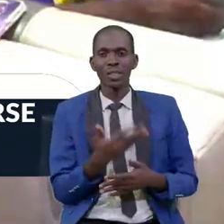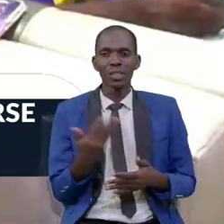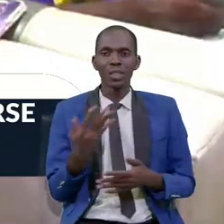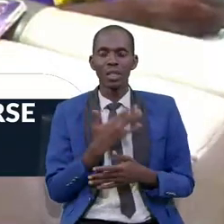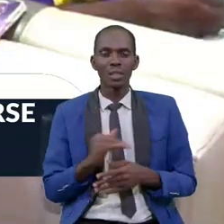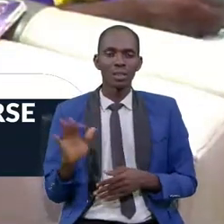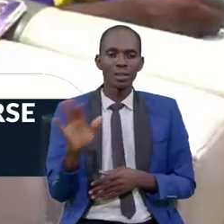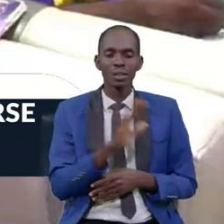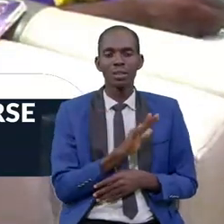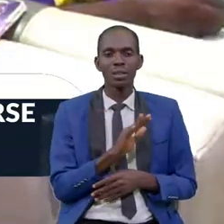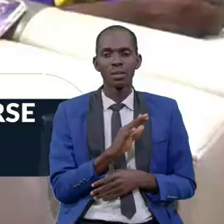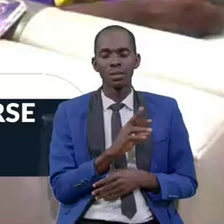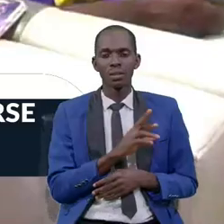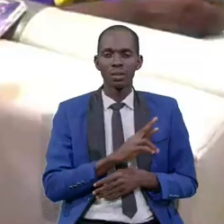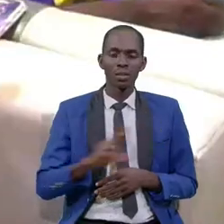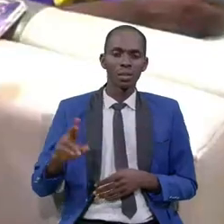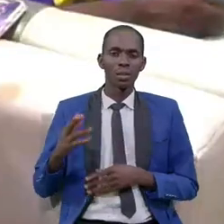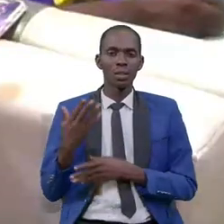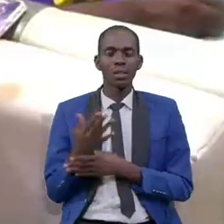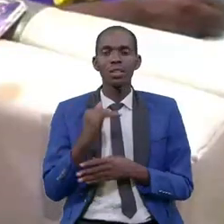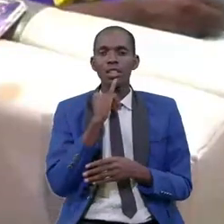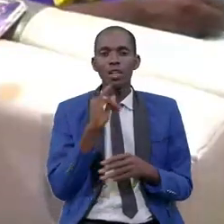de présents. »